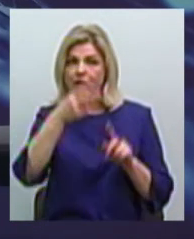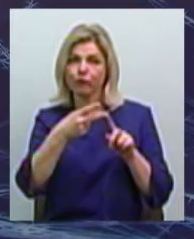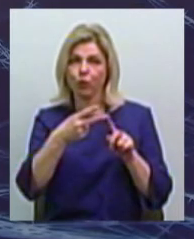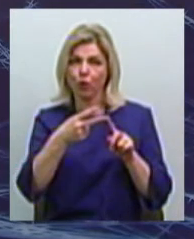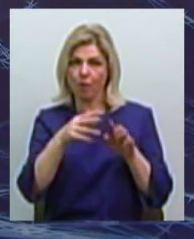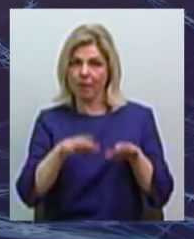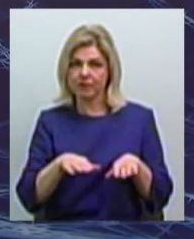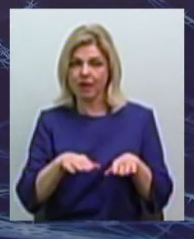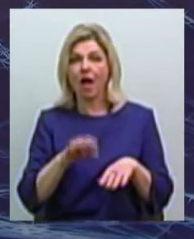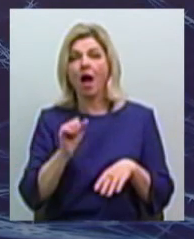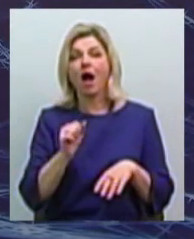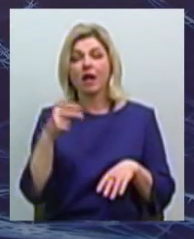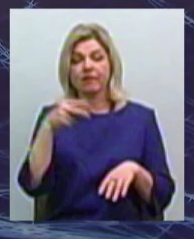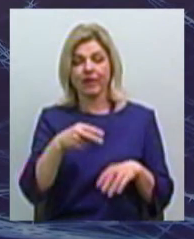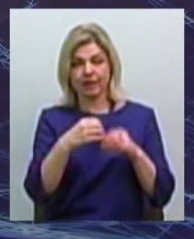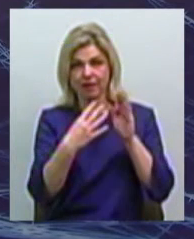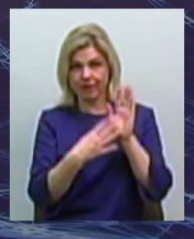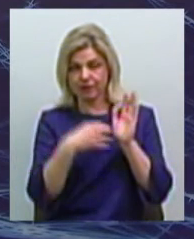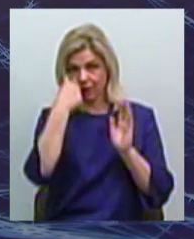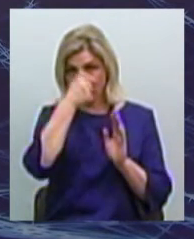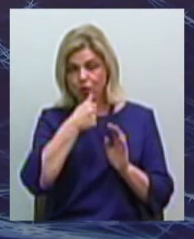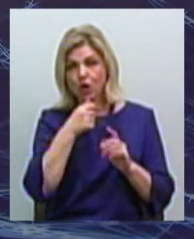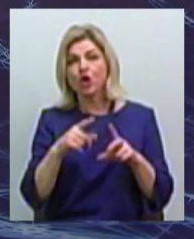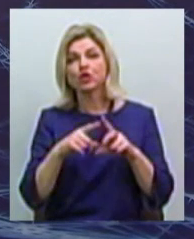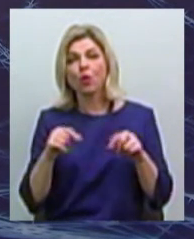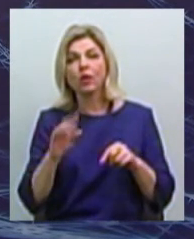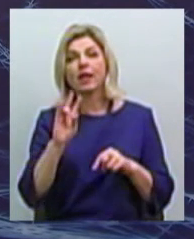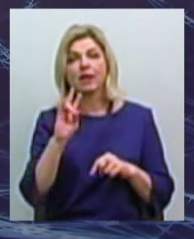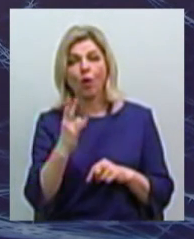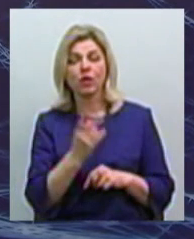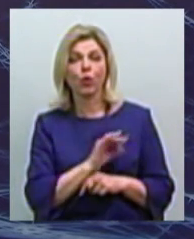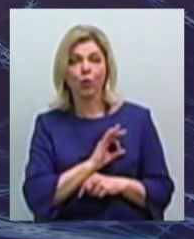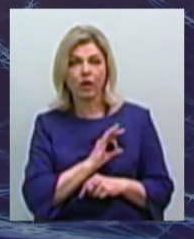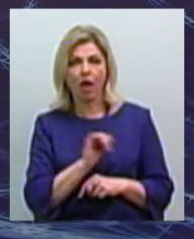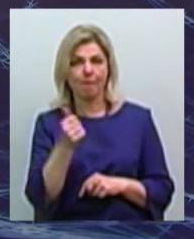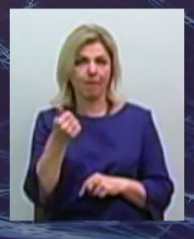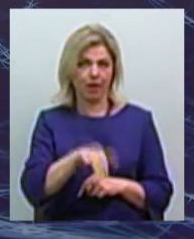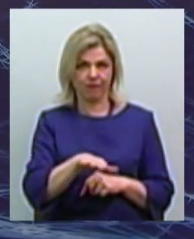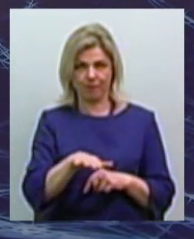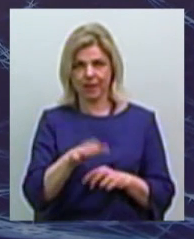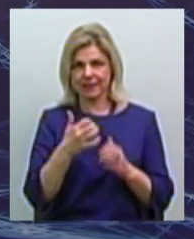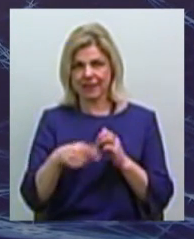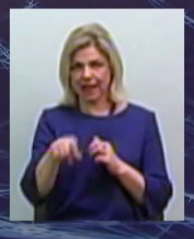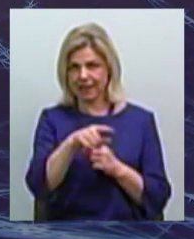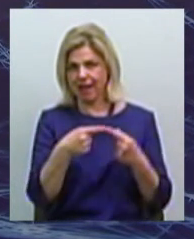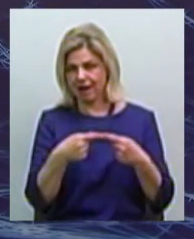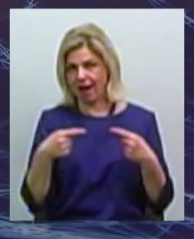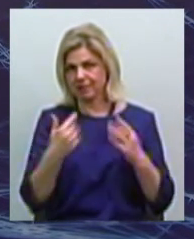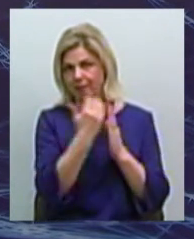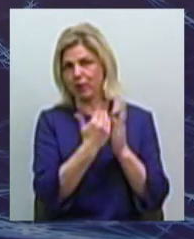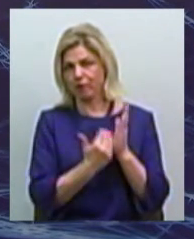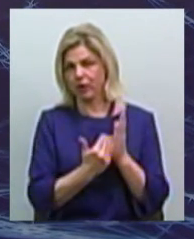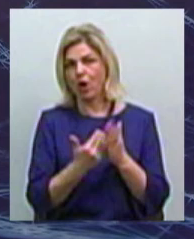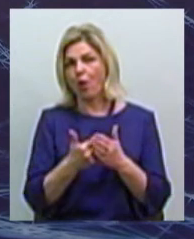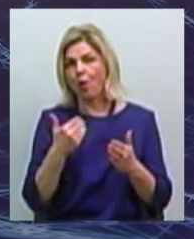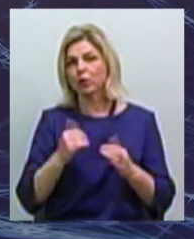в 2019 році Миколаївська школа параюристів посіла 1 місце серед усіх проєктів на конкурсі проєктів від управління